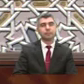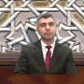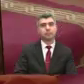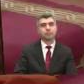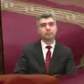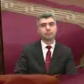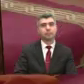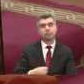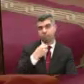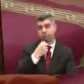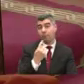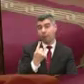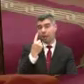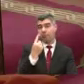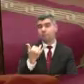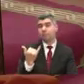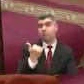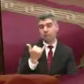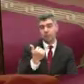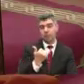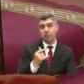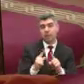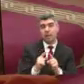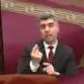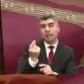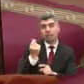واحد نقطة مهمة، لم يتم التغيير في الأثمنة منذ